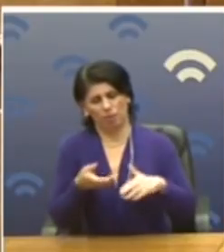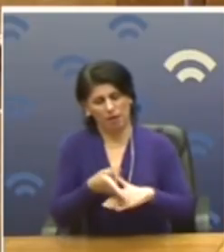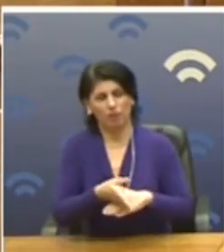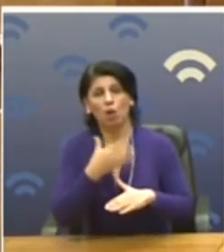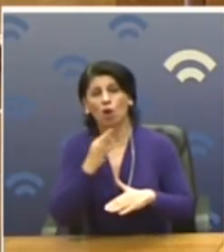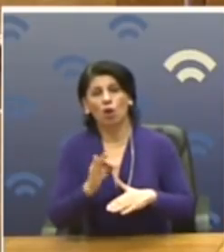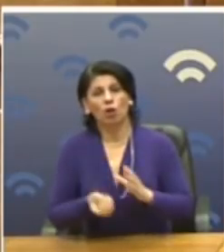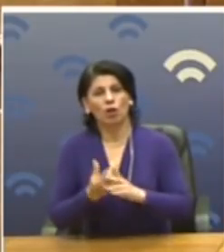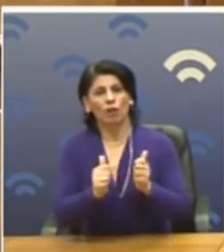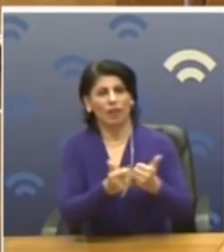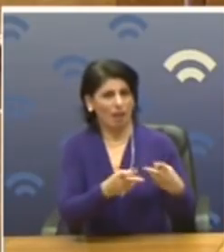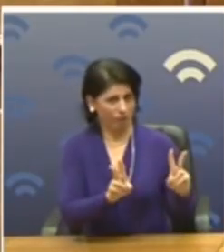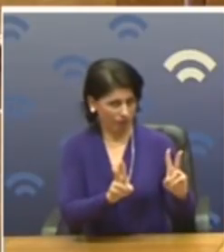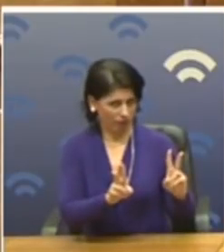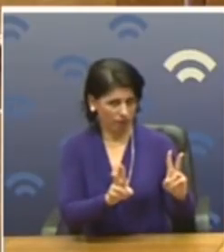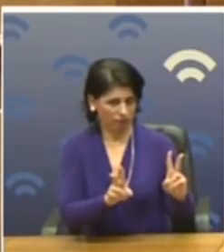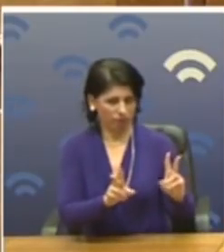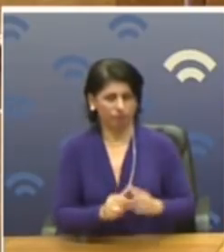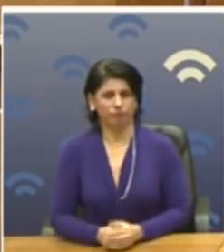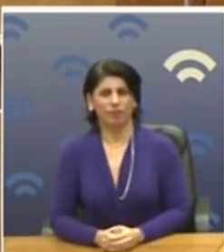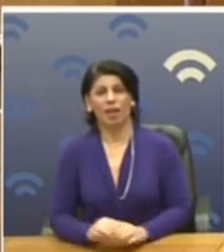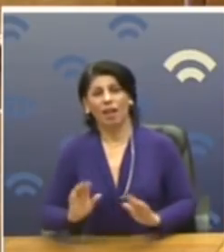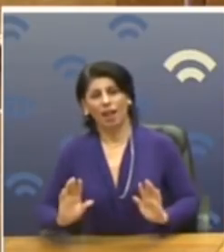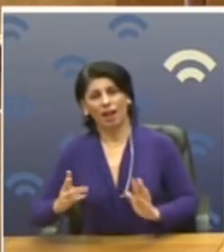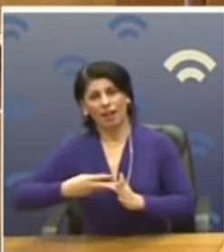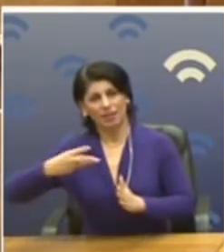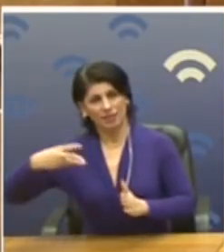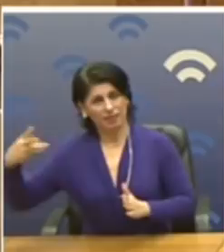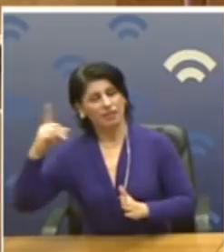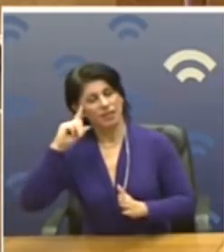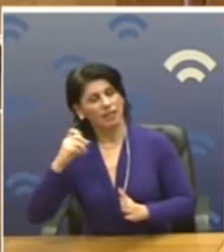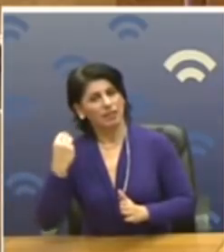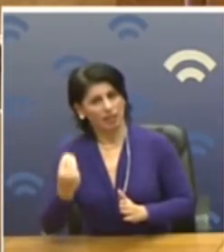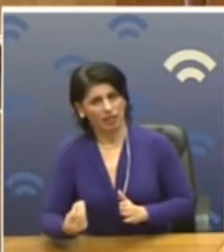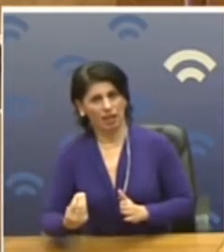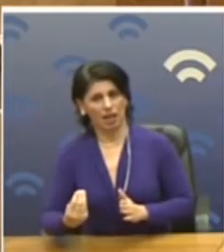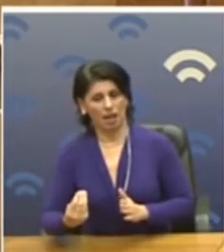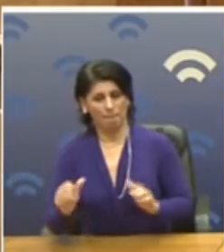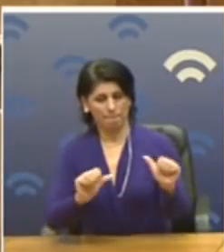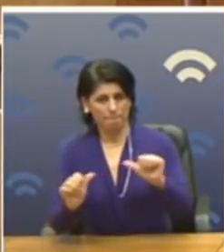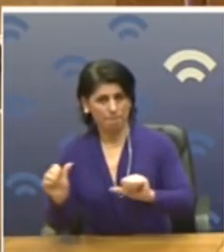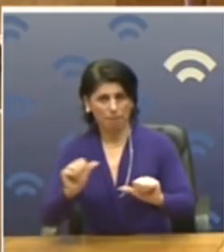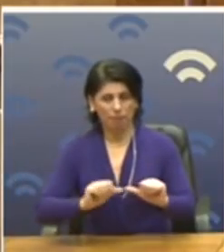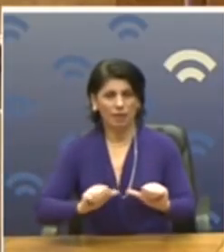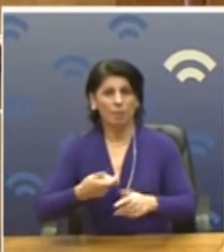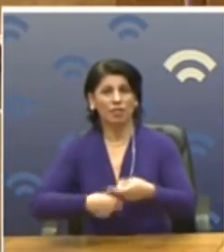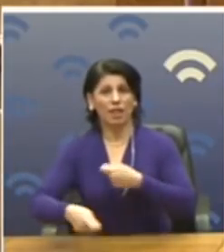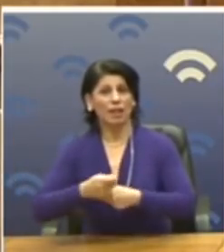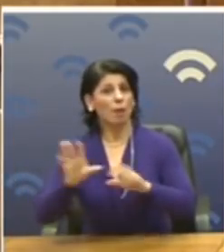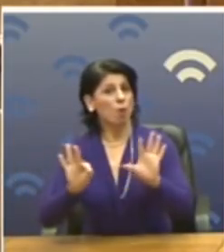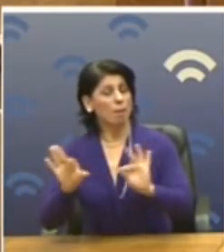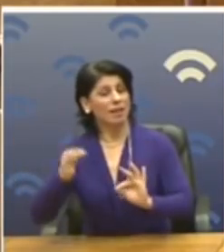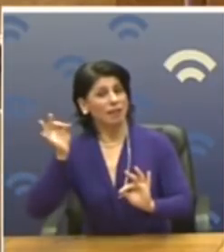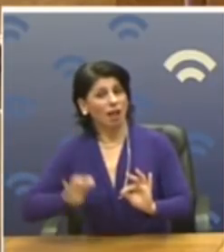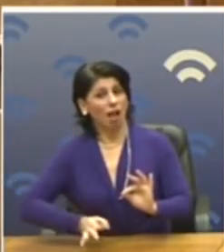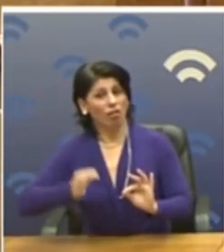είστε νεοφιλελεύθεροι. Όμως ο ΣΥΡΙΖΑ ξέρει καλά πως το μείγμα αστικής διαχείρισης που επιλέγεται κάθε φορά